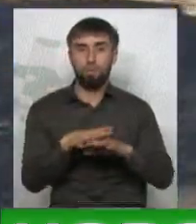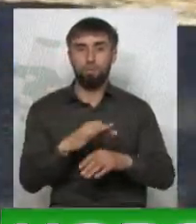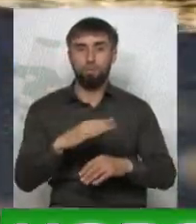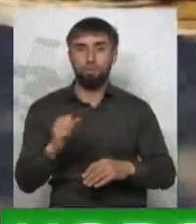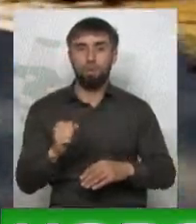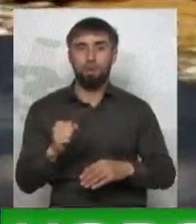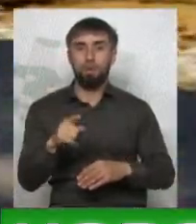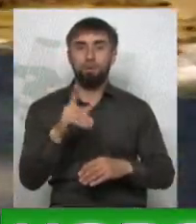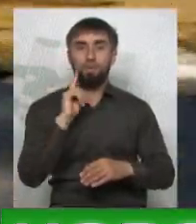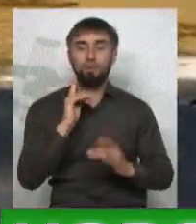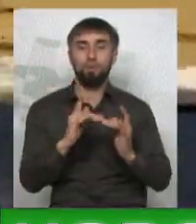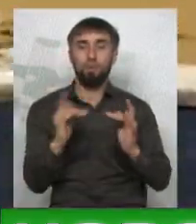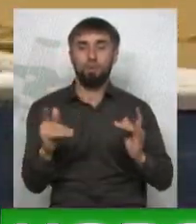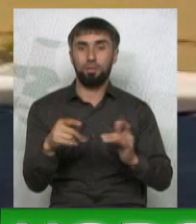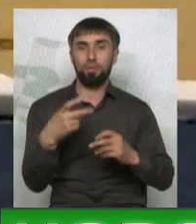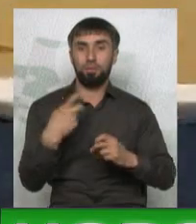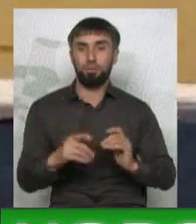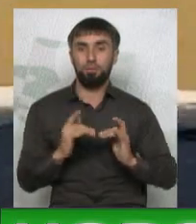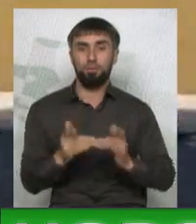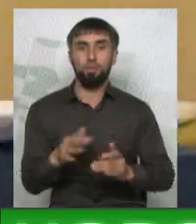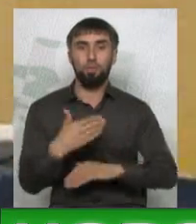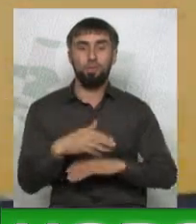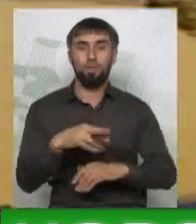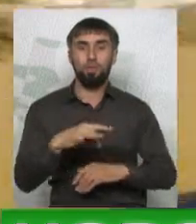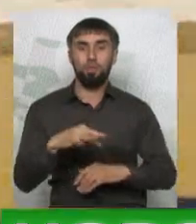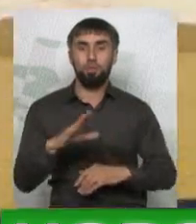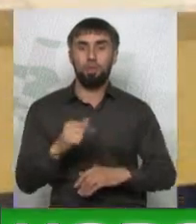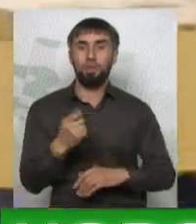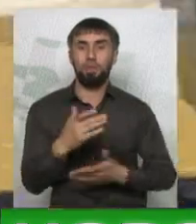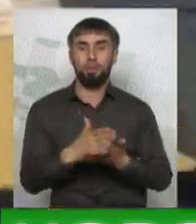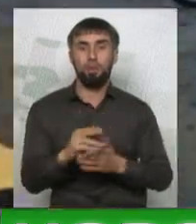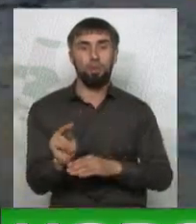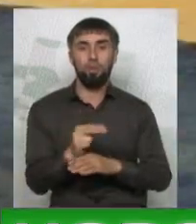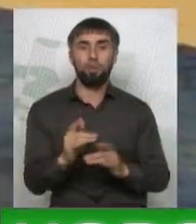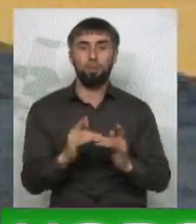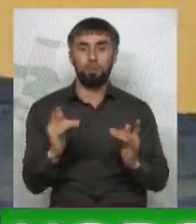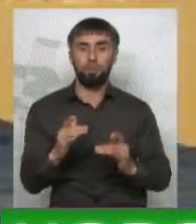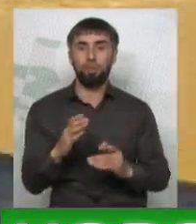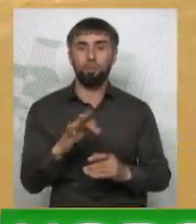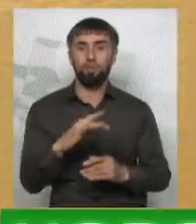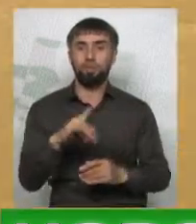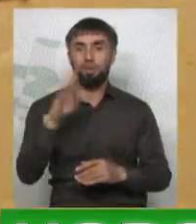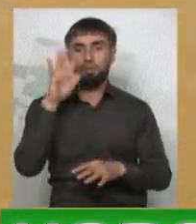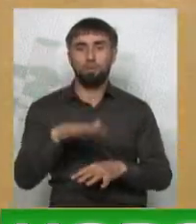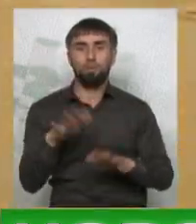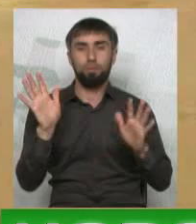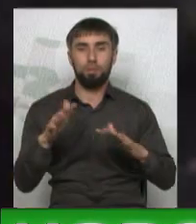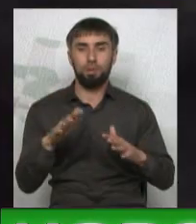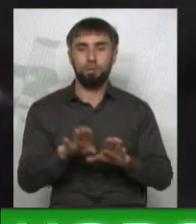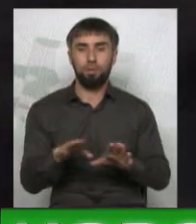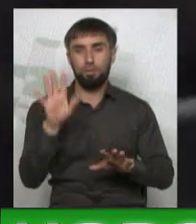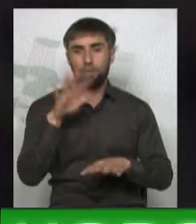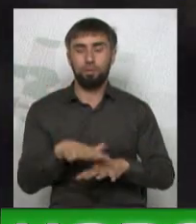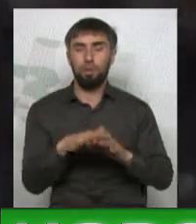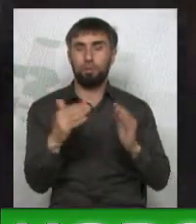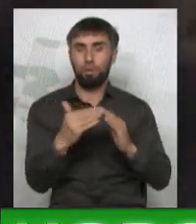Суджа смыло временную переправу в Карабулаке. По улице Промысловой, где идет реконструкция моста, в Судже из-за обильных осадков также подтоплены